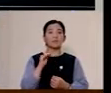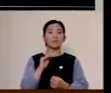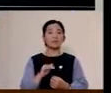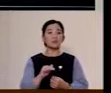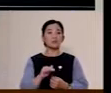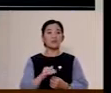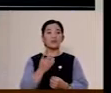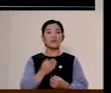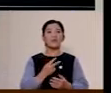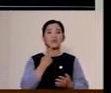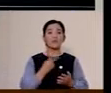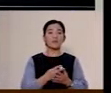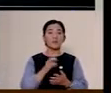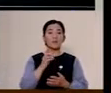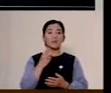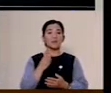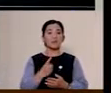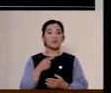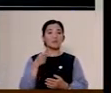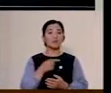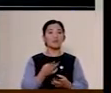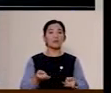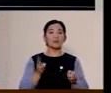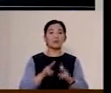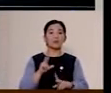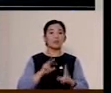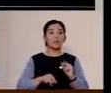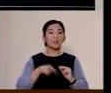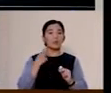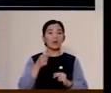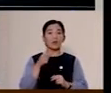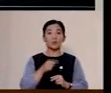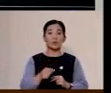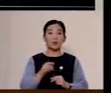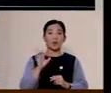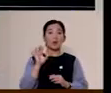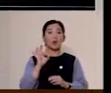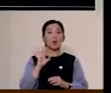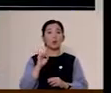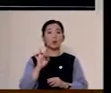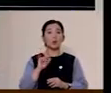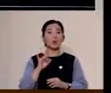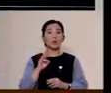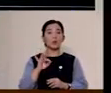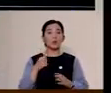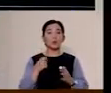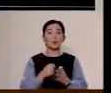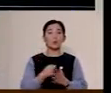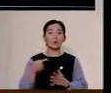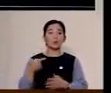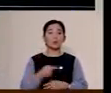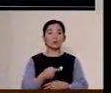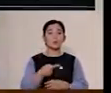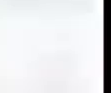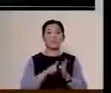34000, как вы видите, единицы тысяч остались. Значит, говорится, оно округлено до тысяч.